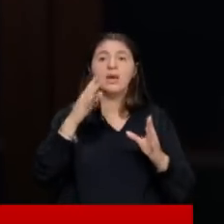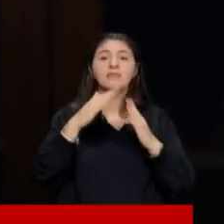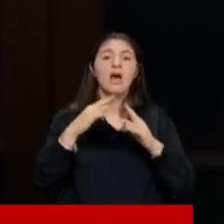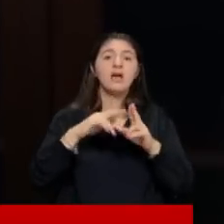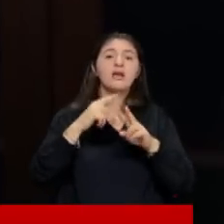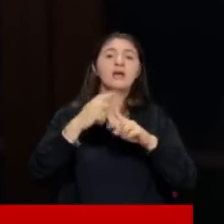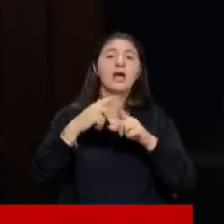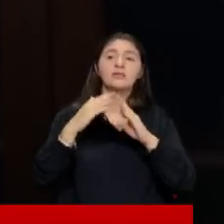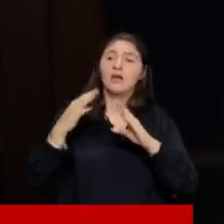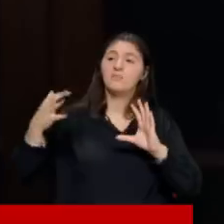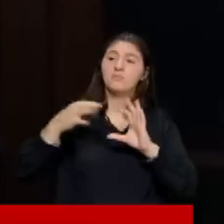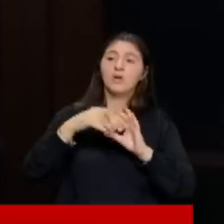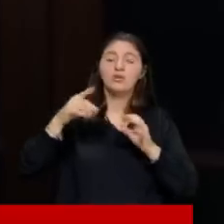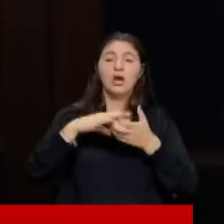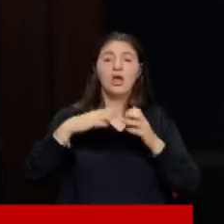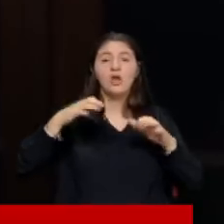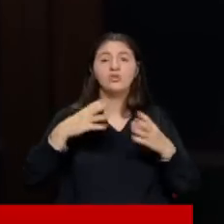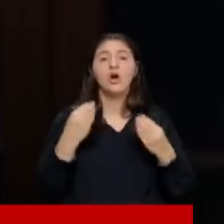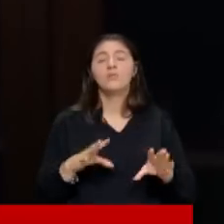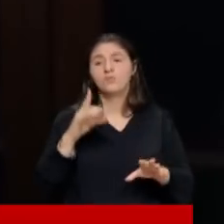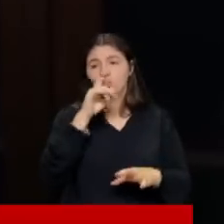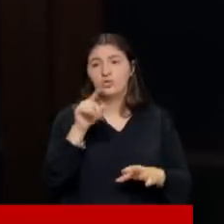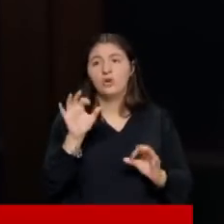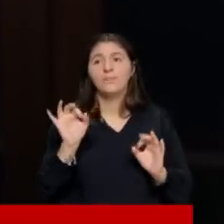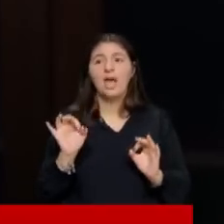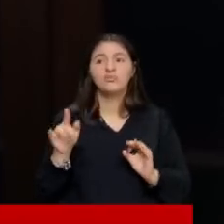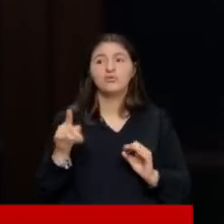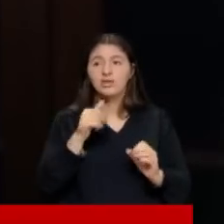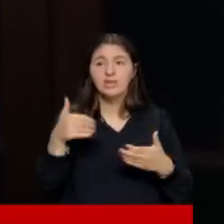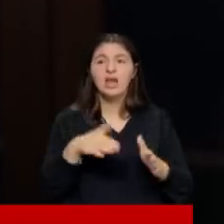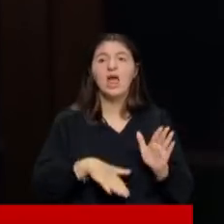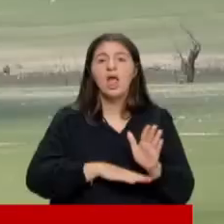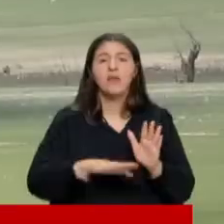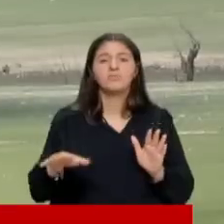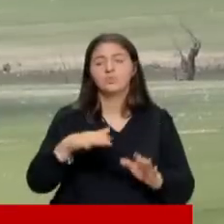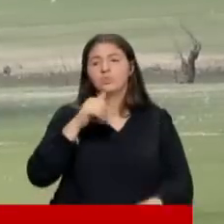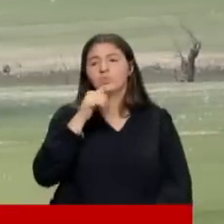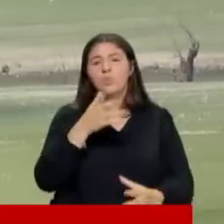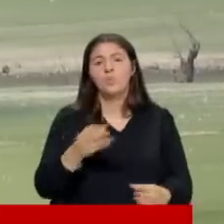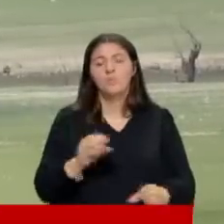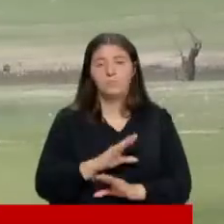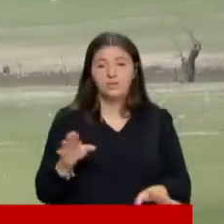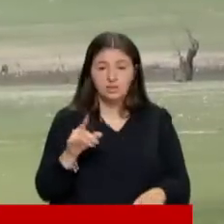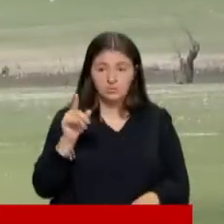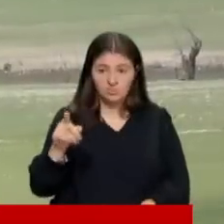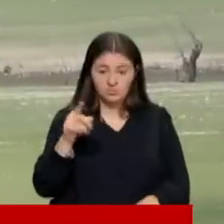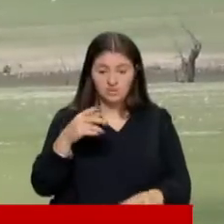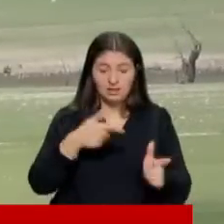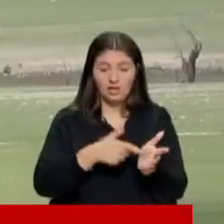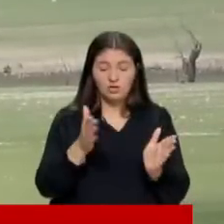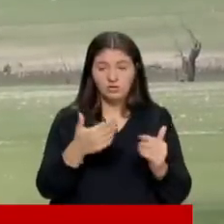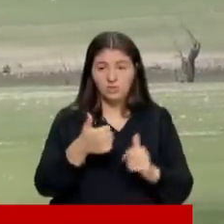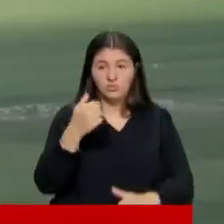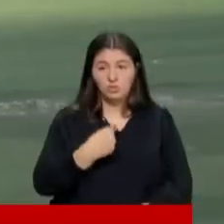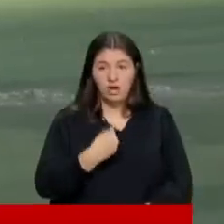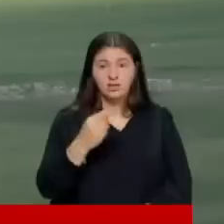dir kaz dağlarında da kar yağışlarının olmamasından dolayı şu anda mevcut derelerimizin tamamı kurmuştu Bayramiç Ziraat Odası Başkanı Mesut Şen